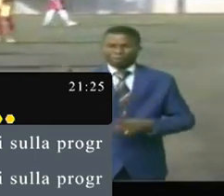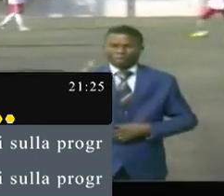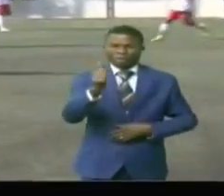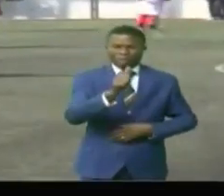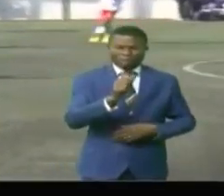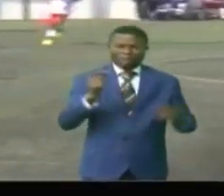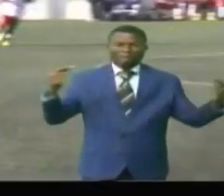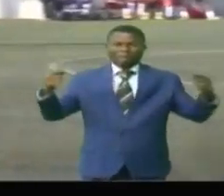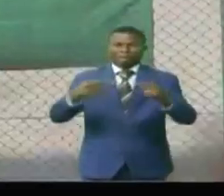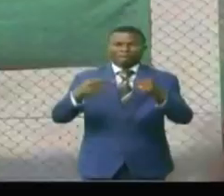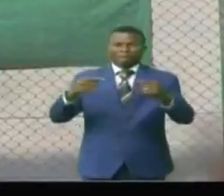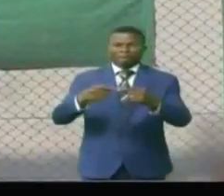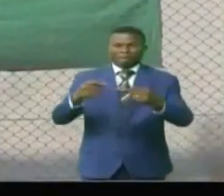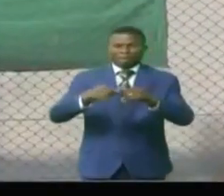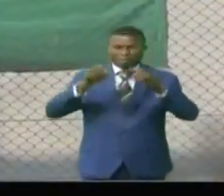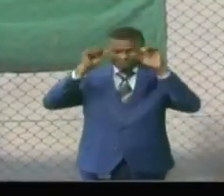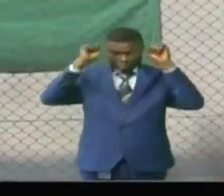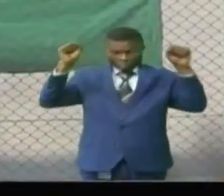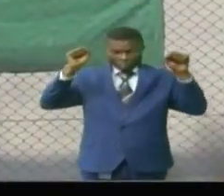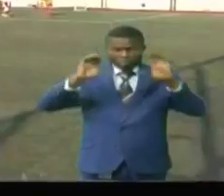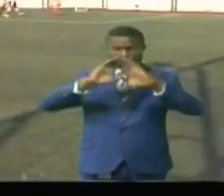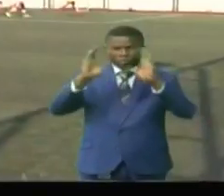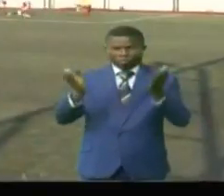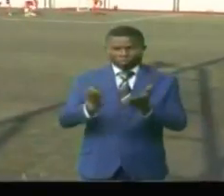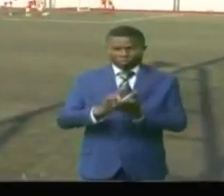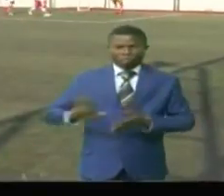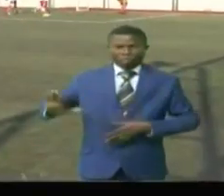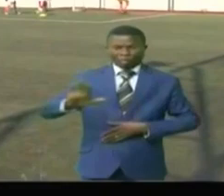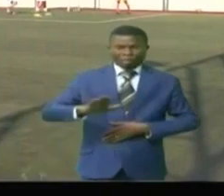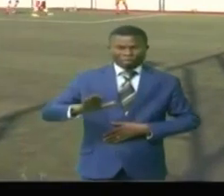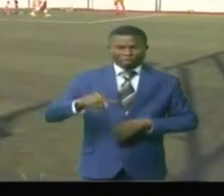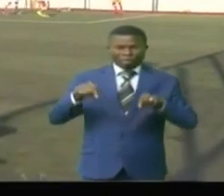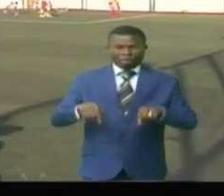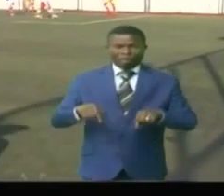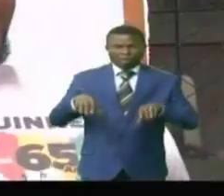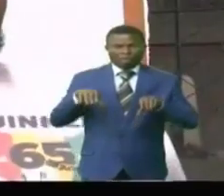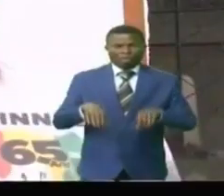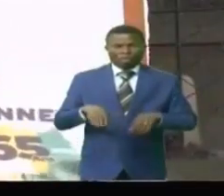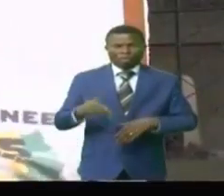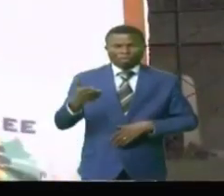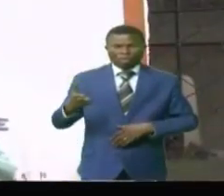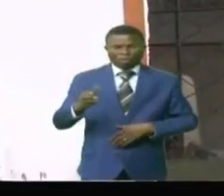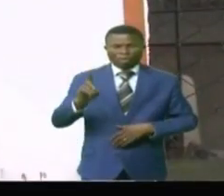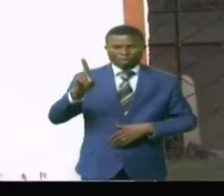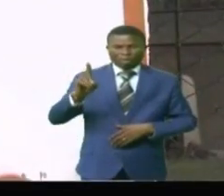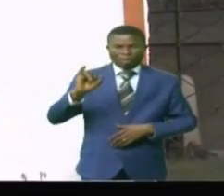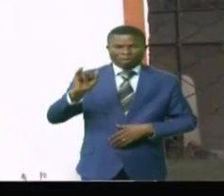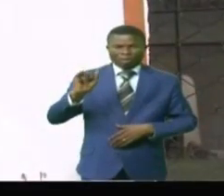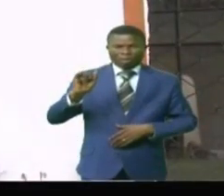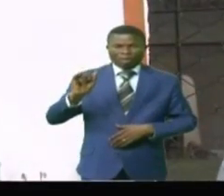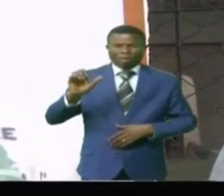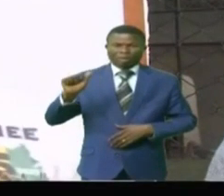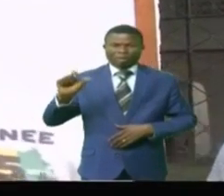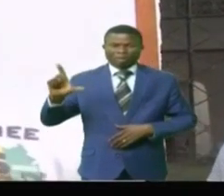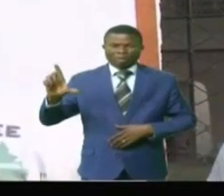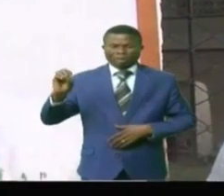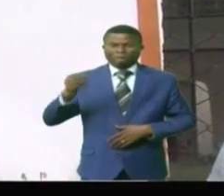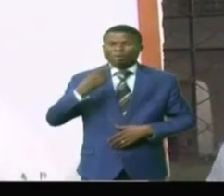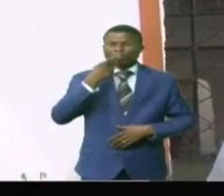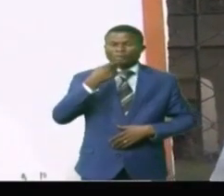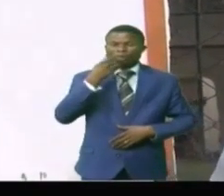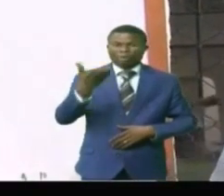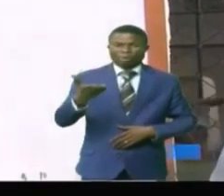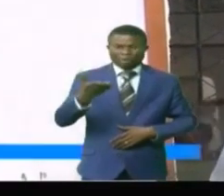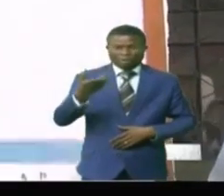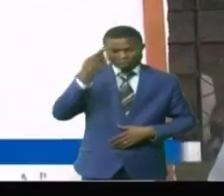croisé les fers. Le président de la communauté guinéenne en RDC, Diallo Mamadou, n'a pas manqué de mots à l'occasion. Pour